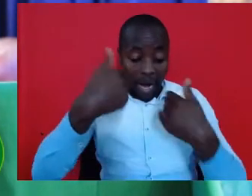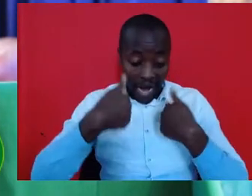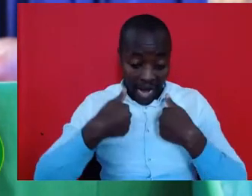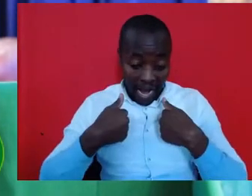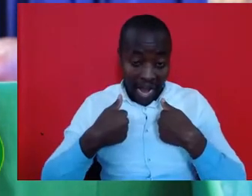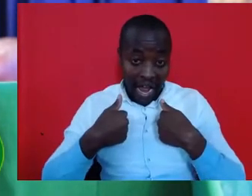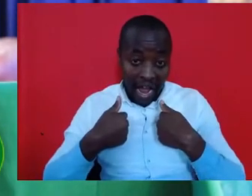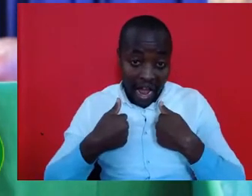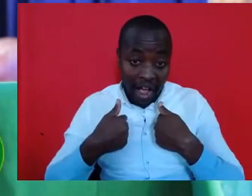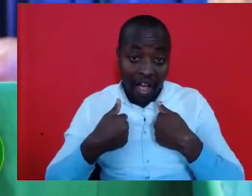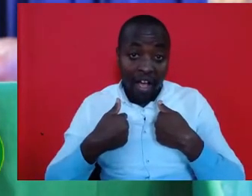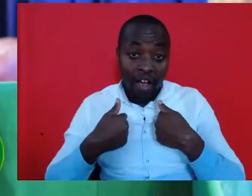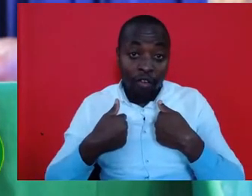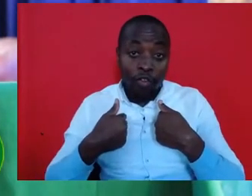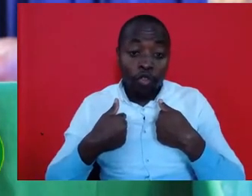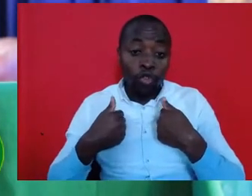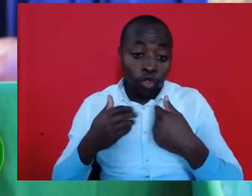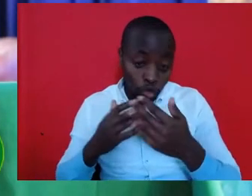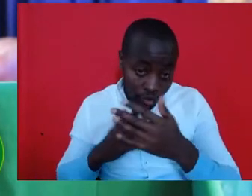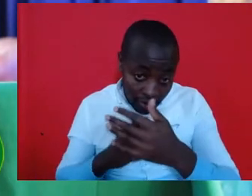baada ya Wababuloni.